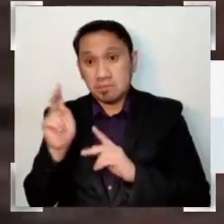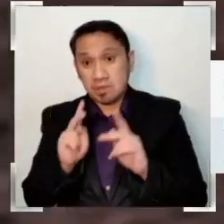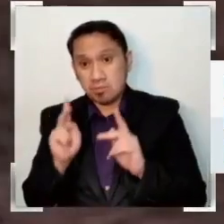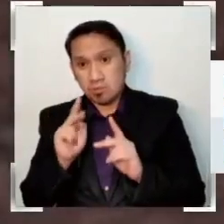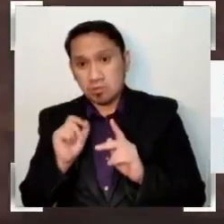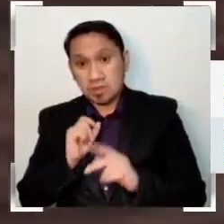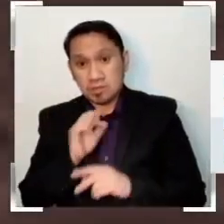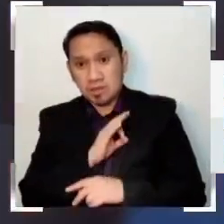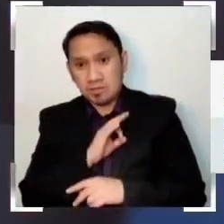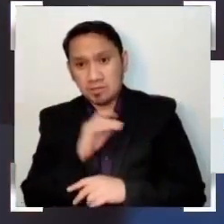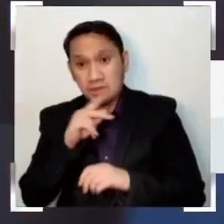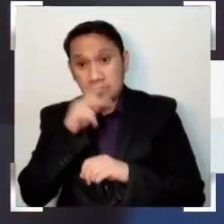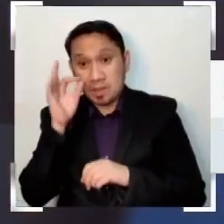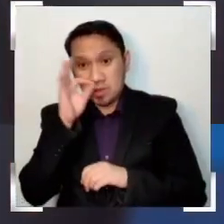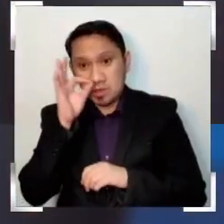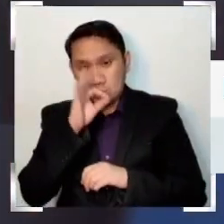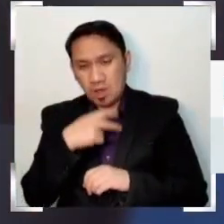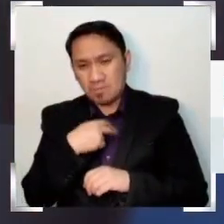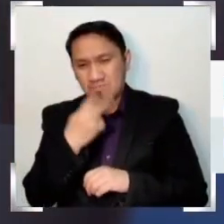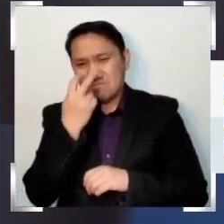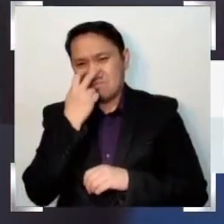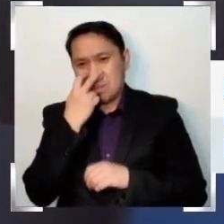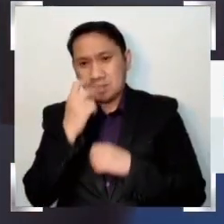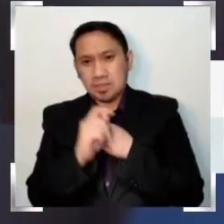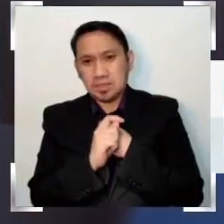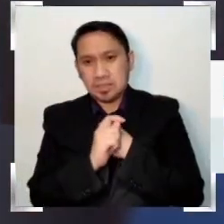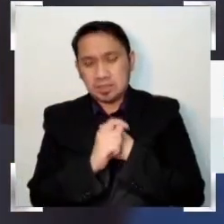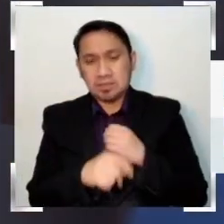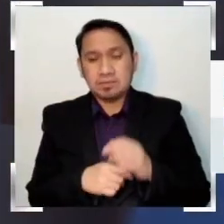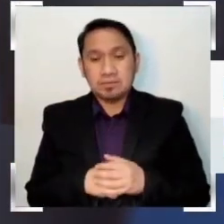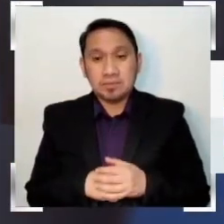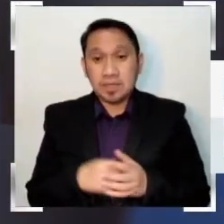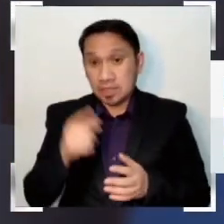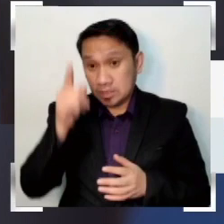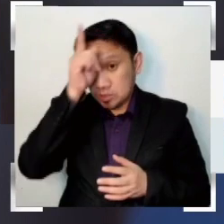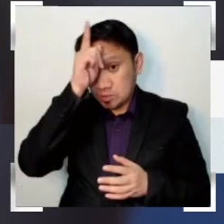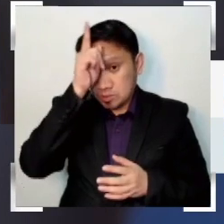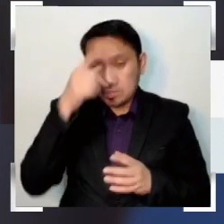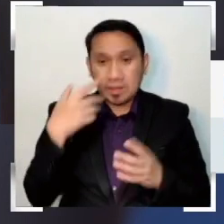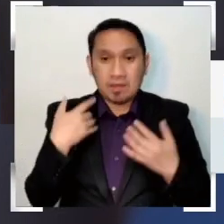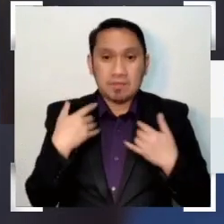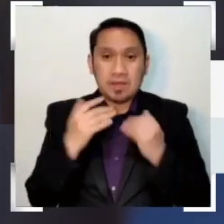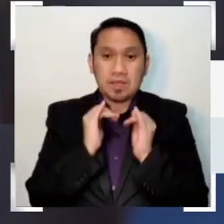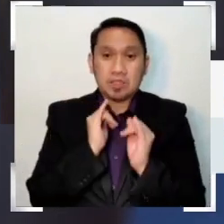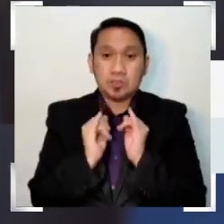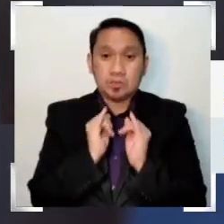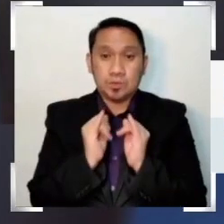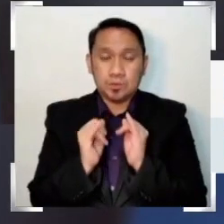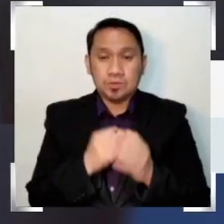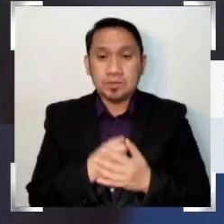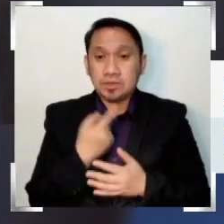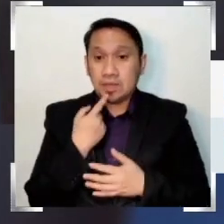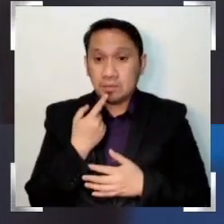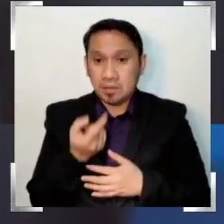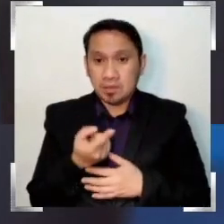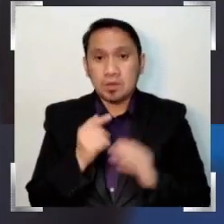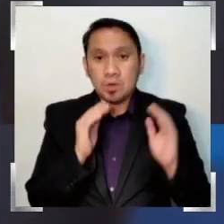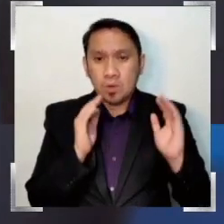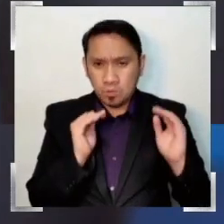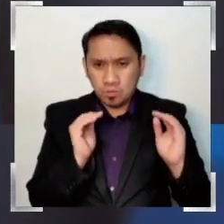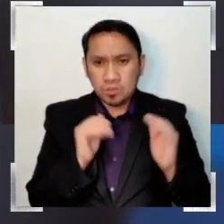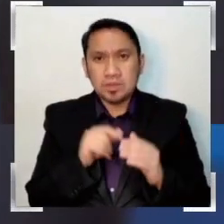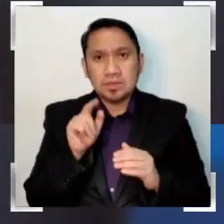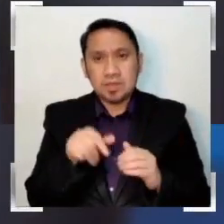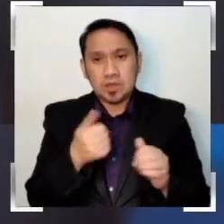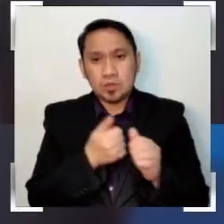ng Philippine Coast Guard. Sa panayam sa Germany, sinabi ni Foreign Affairs Secretary Enrique Manalo na sana raw umiwas na sa